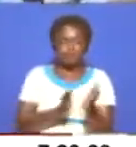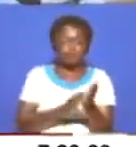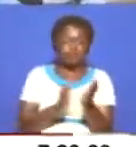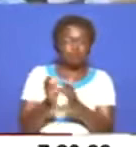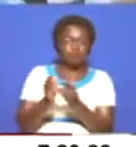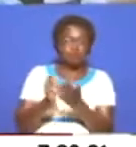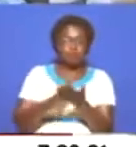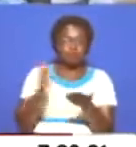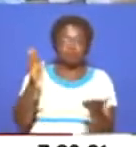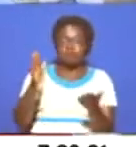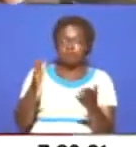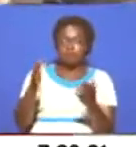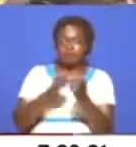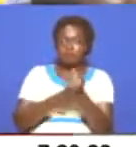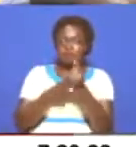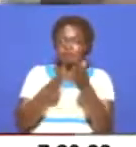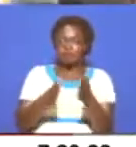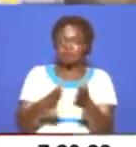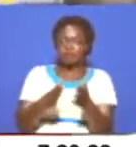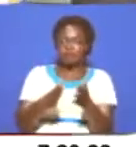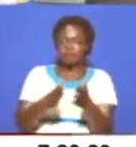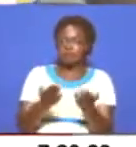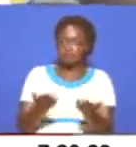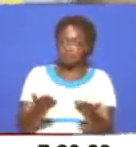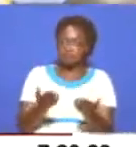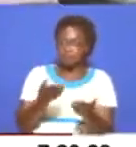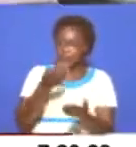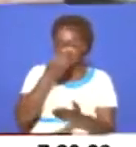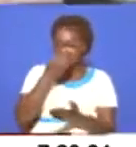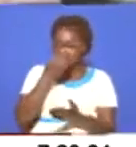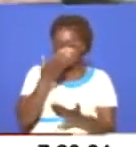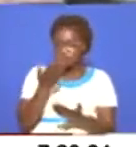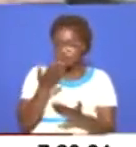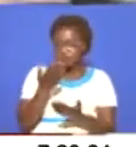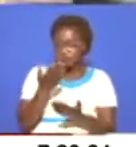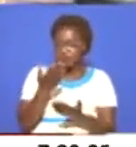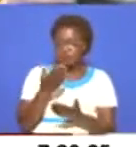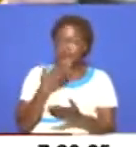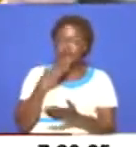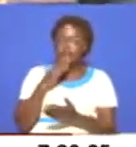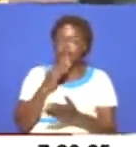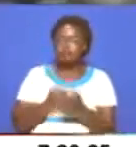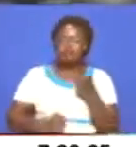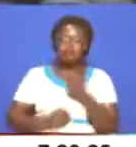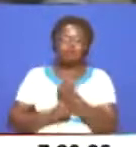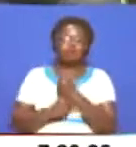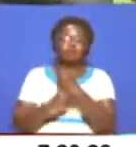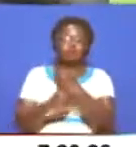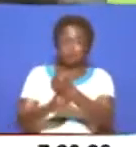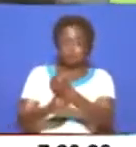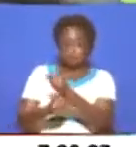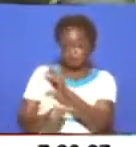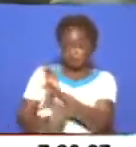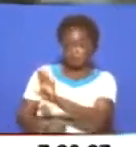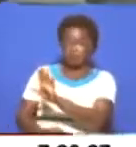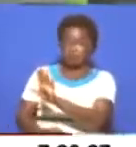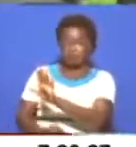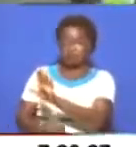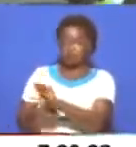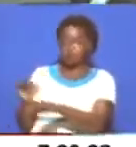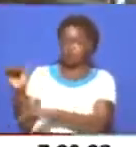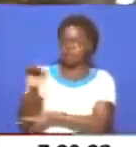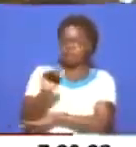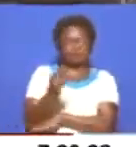Vinara wa muungano huo wakiongozwa na Naibu Rais William Ruto wakiirai jamii ya Waluya kuunga mkono muungano huo. Mimi nauliza nyinyi watu wa